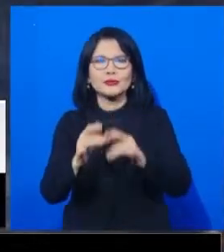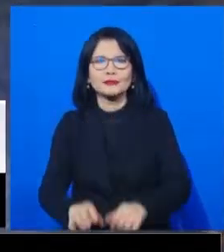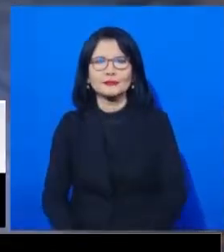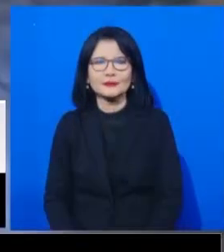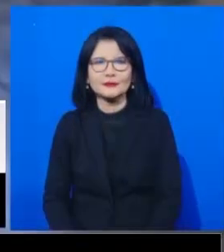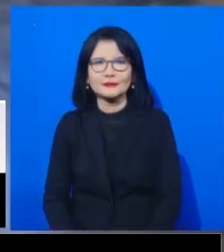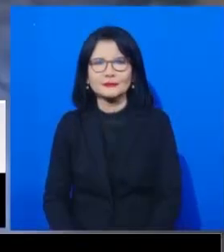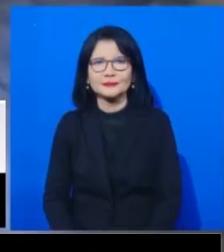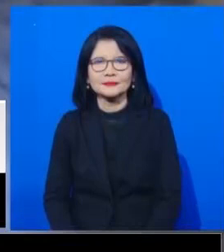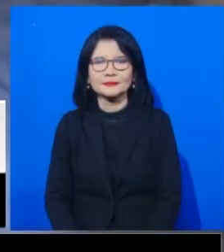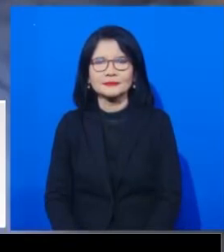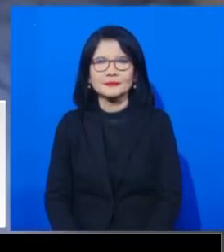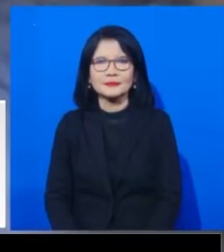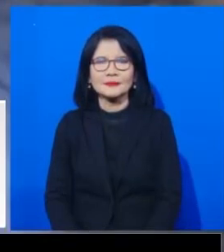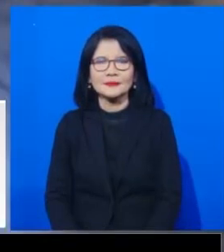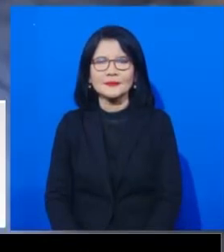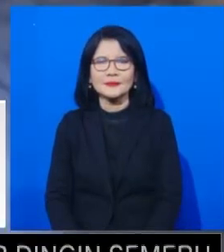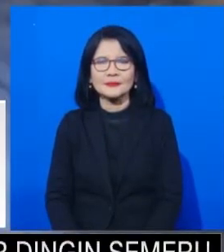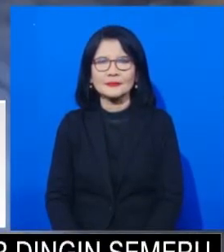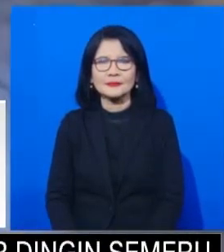pelaku di media sosial